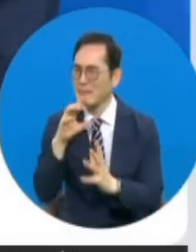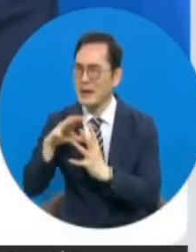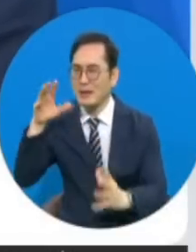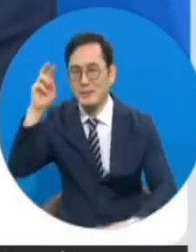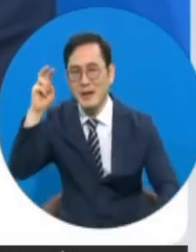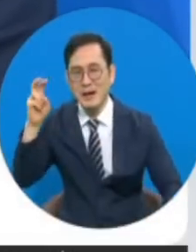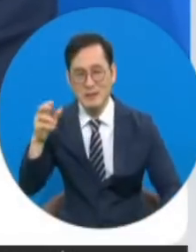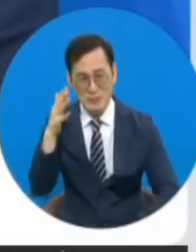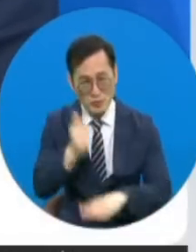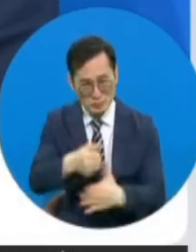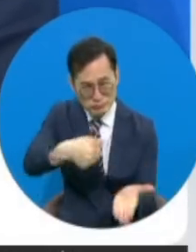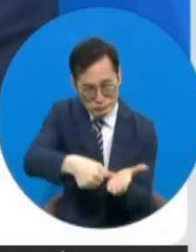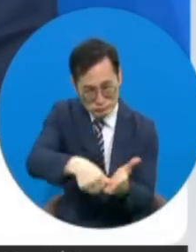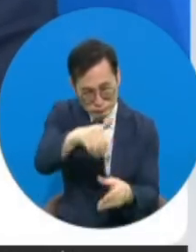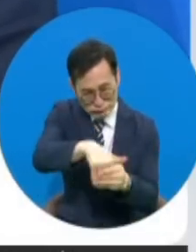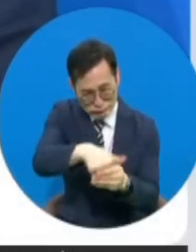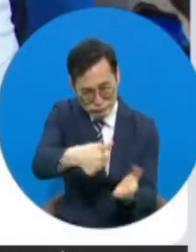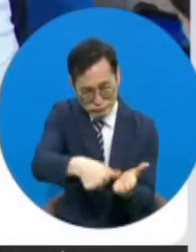거죠